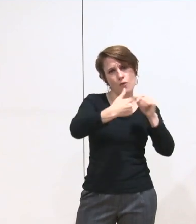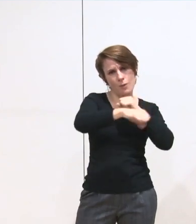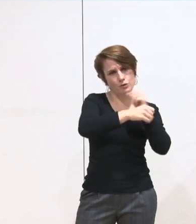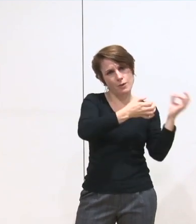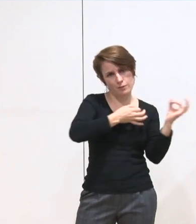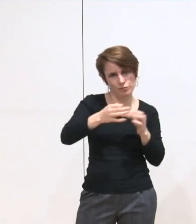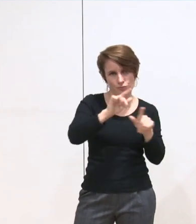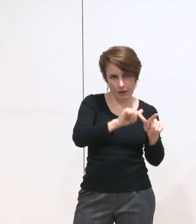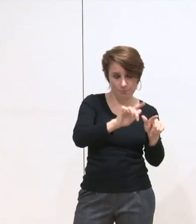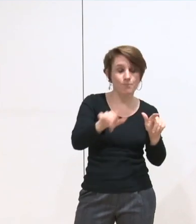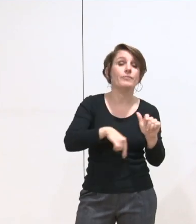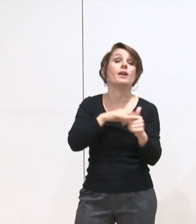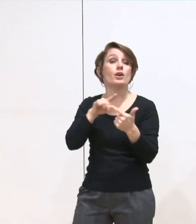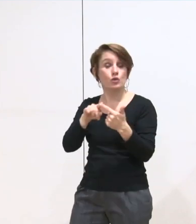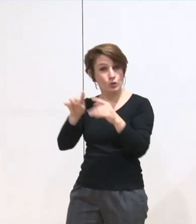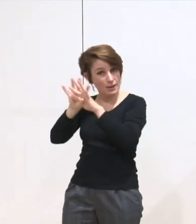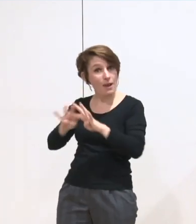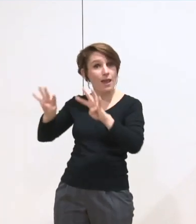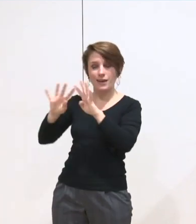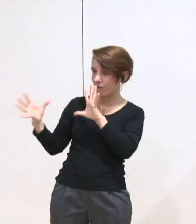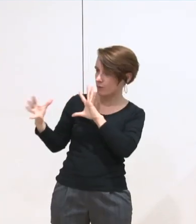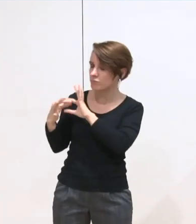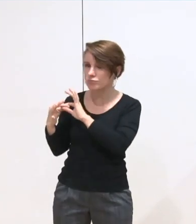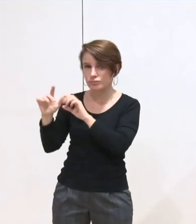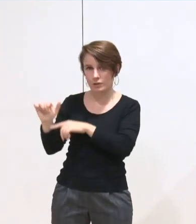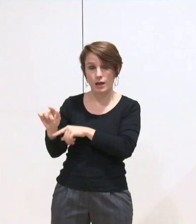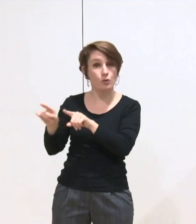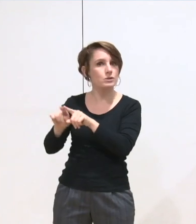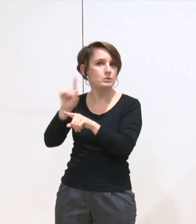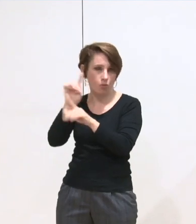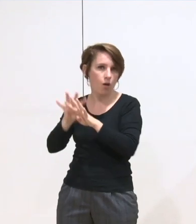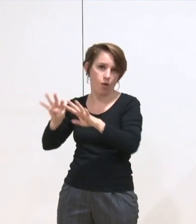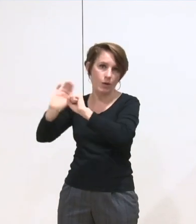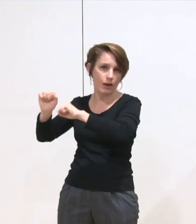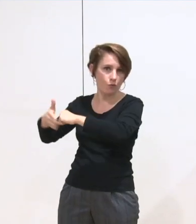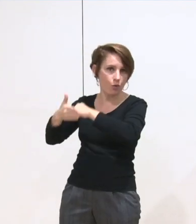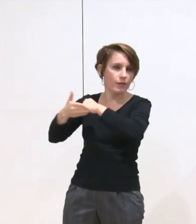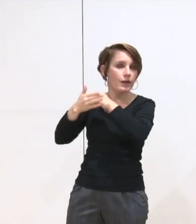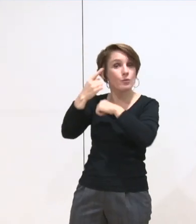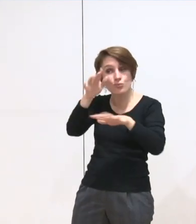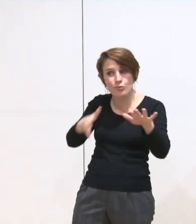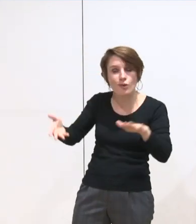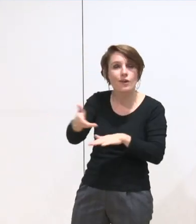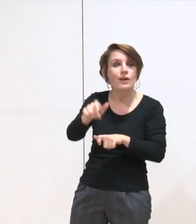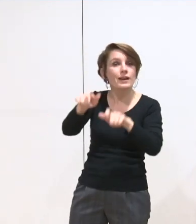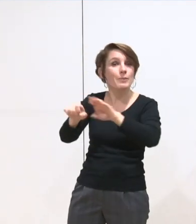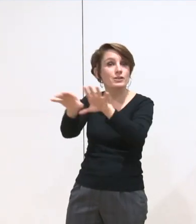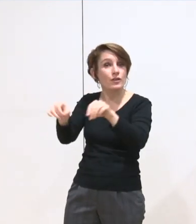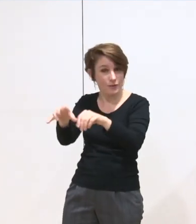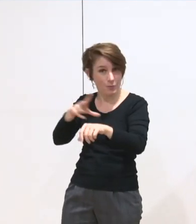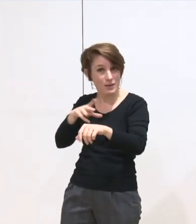aussi est nous semble-t-il un apport qui est très intéressant et concerne évidemment les allocataires de la CAF